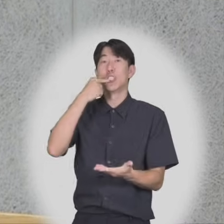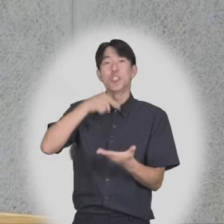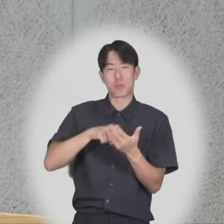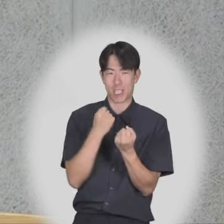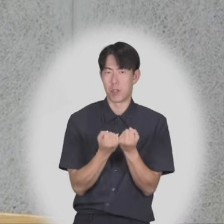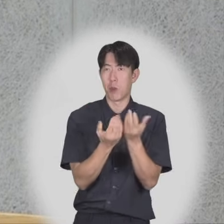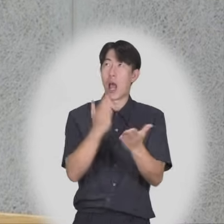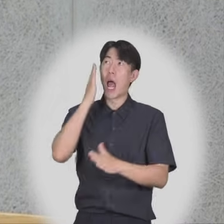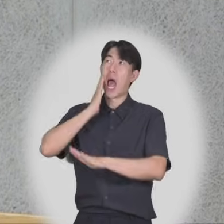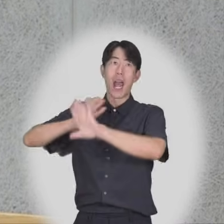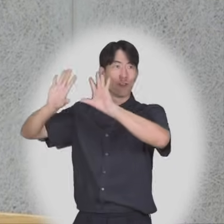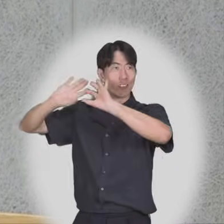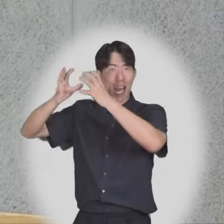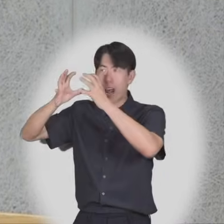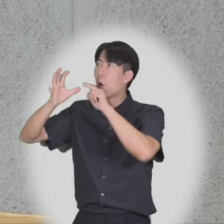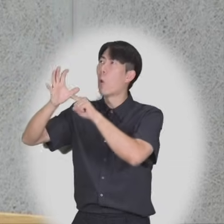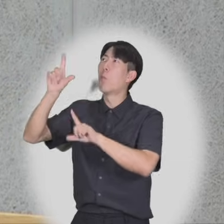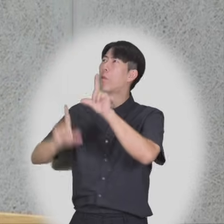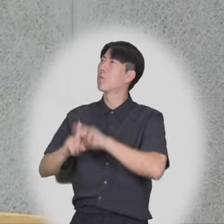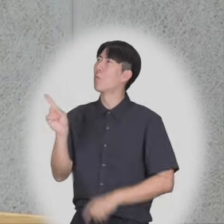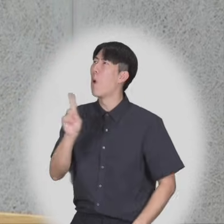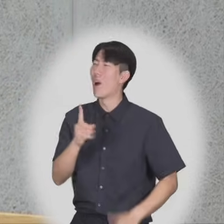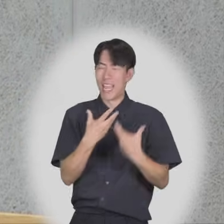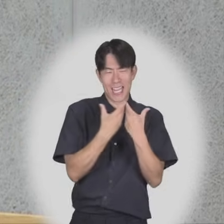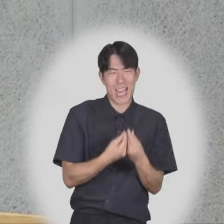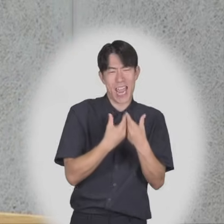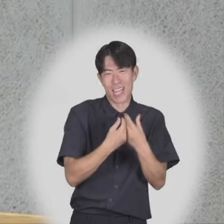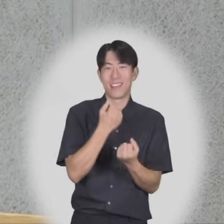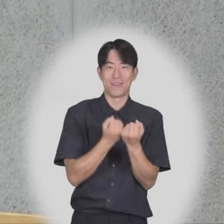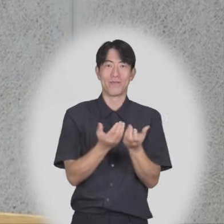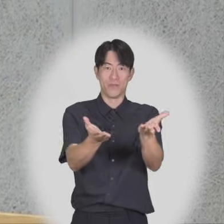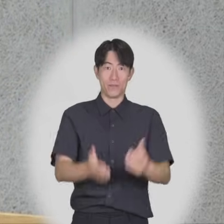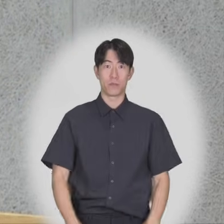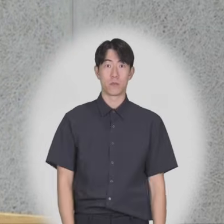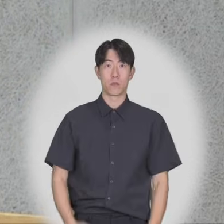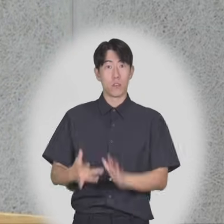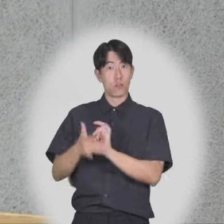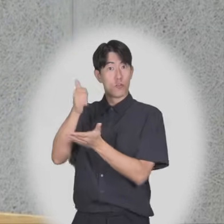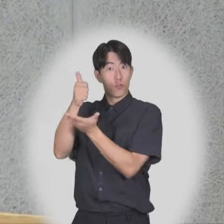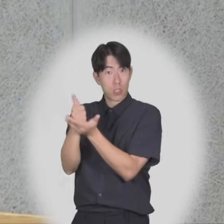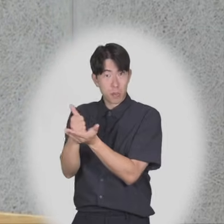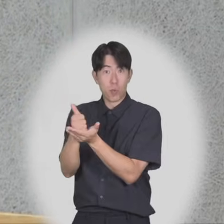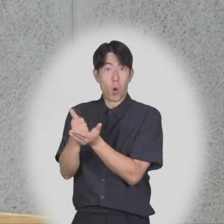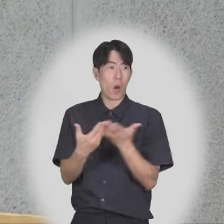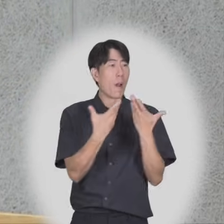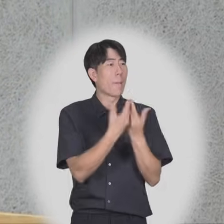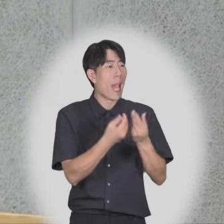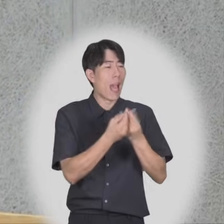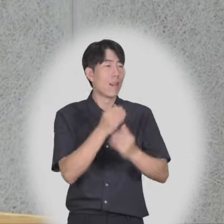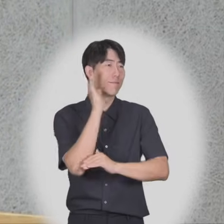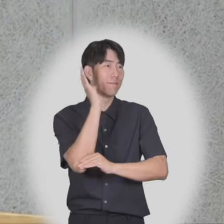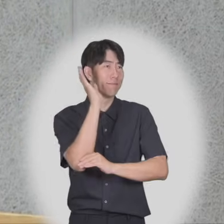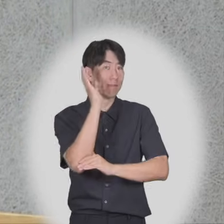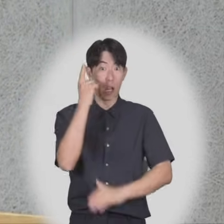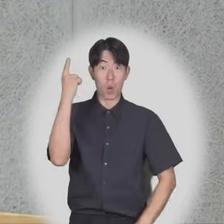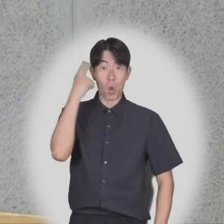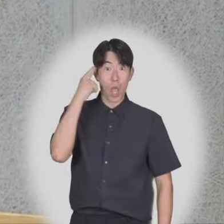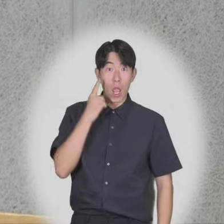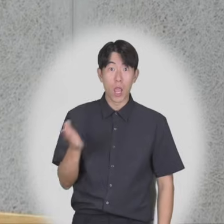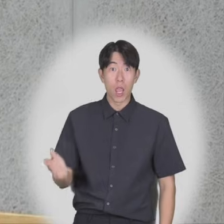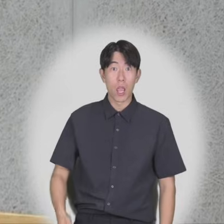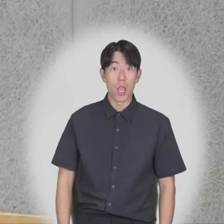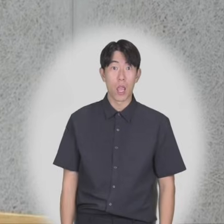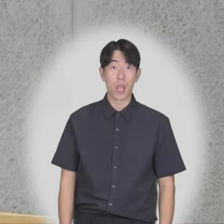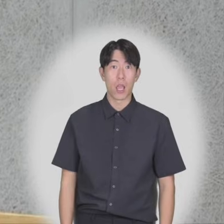나라의 비밀들을 설명해 주셨습니다. 예수님이 비유를 사용하신 이유는